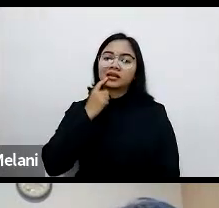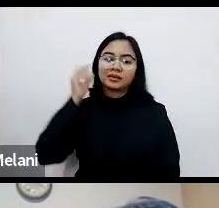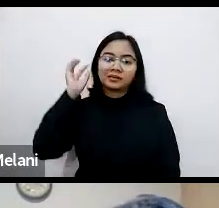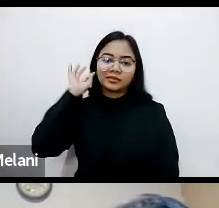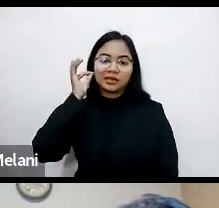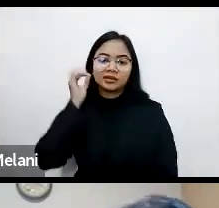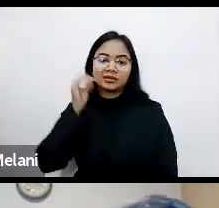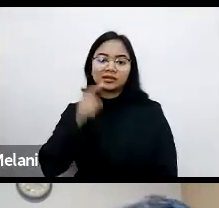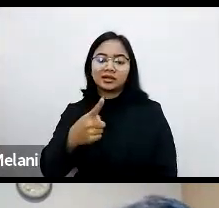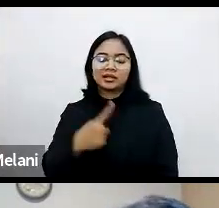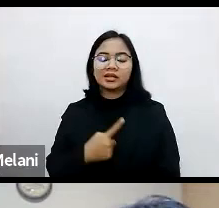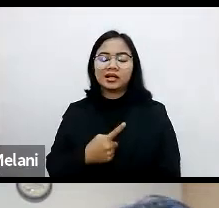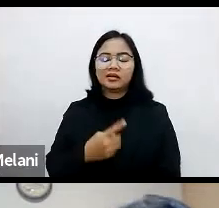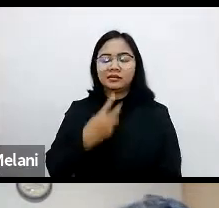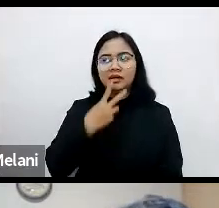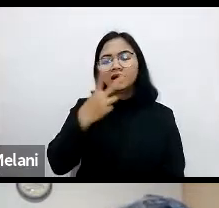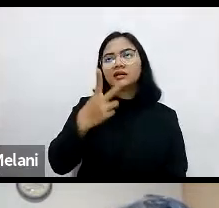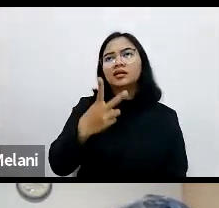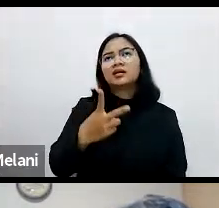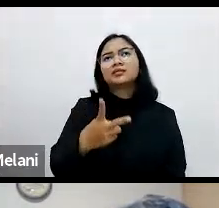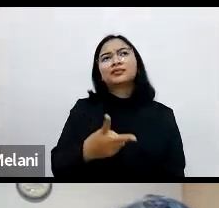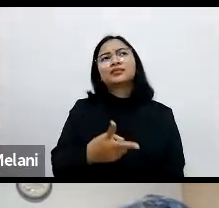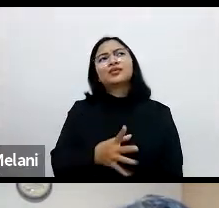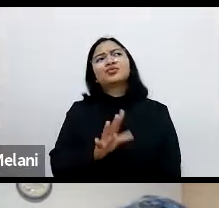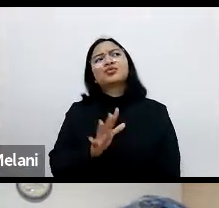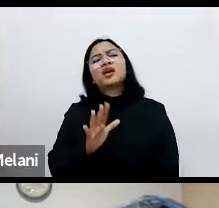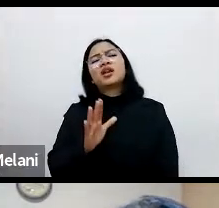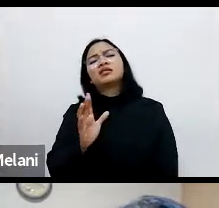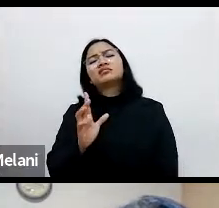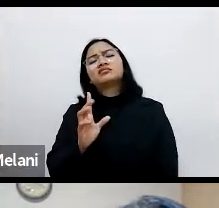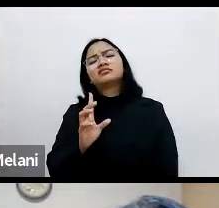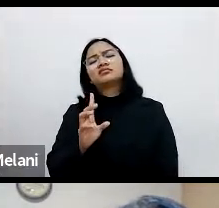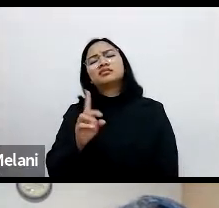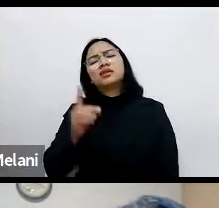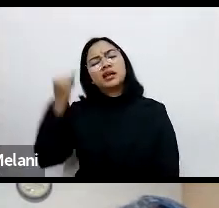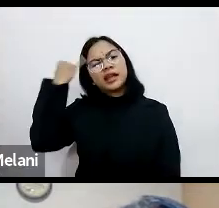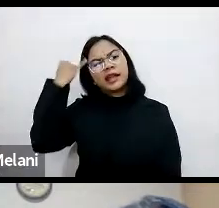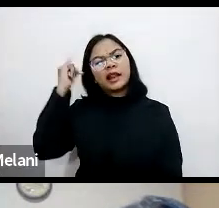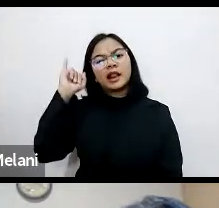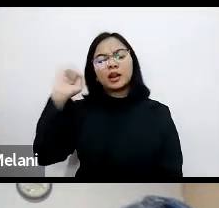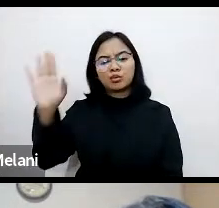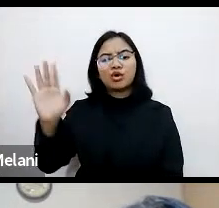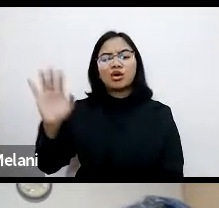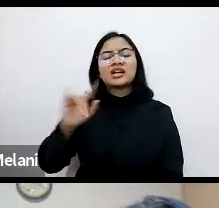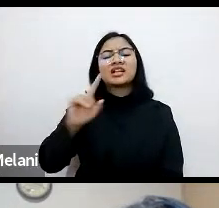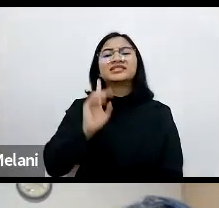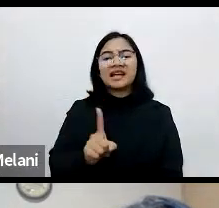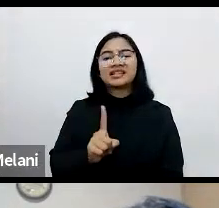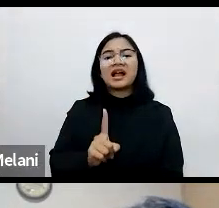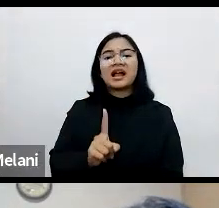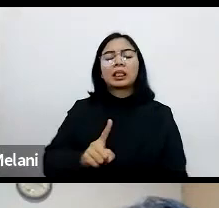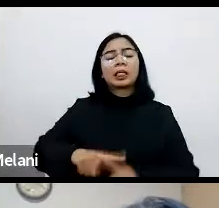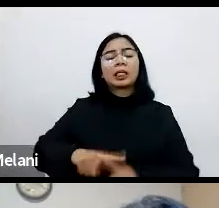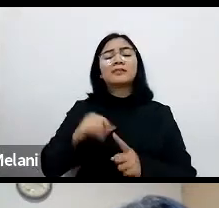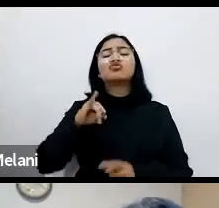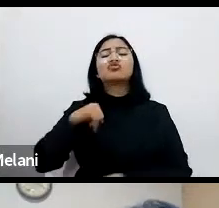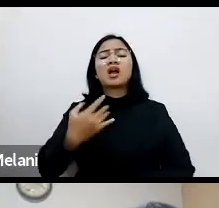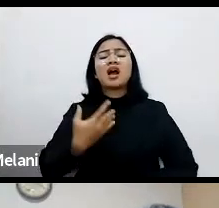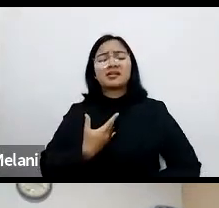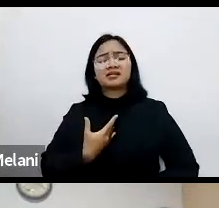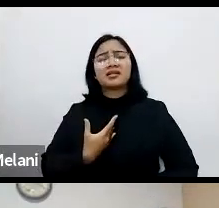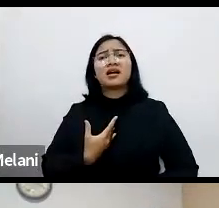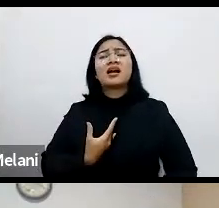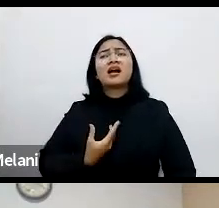bukan hanya ilmu gitu, akan tetapi ini juga ada keberpihakan, kemudian juga ada impian-impian tentunya ke depan untuk